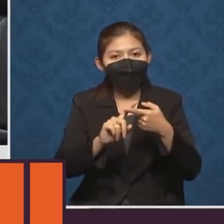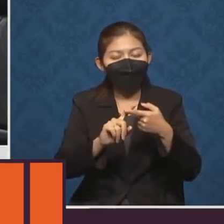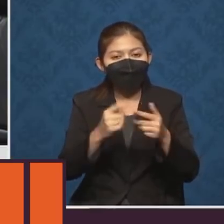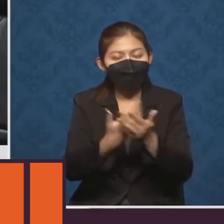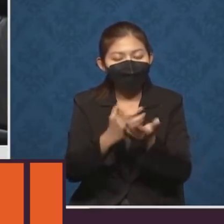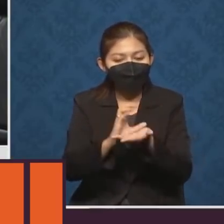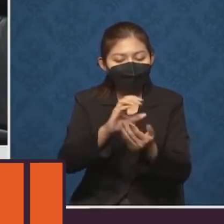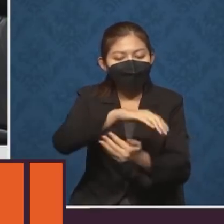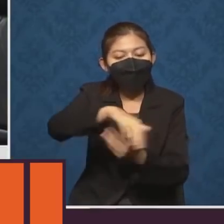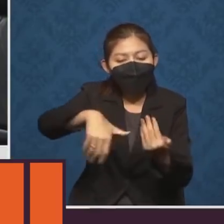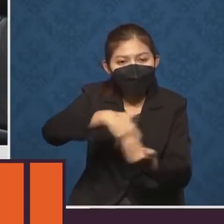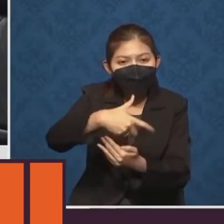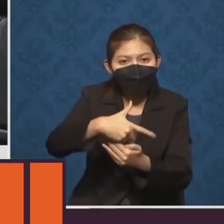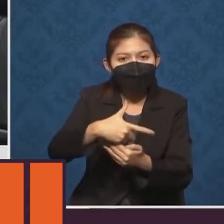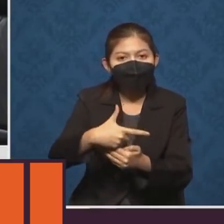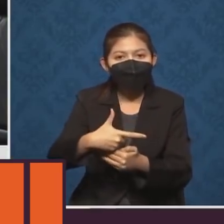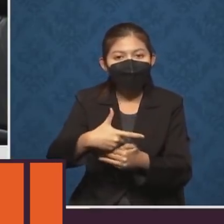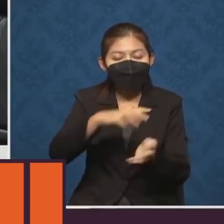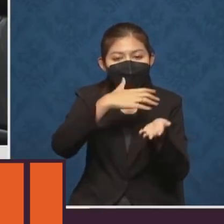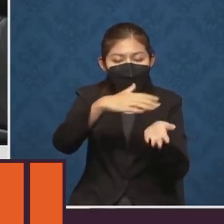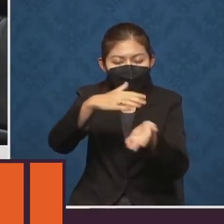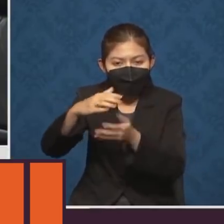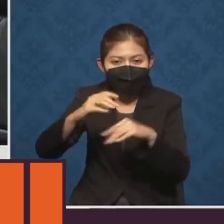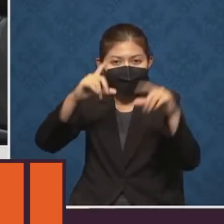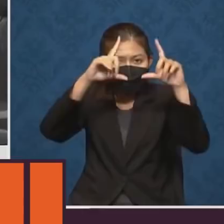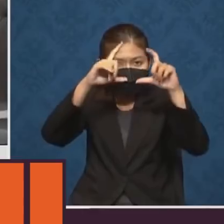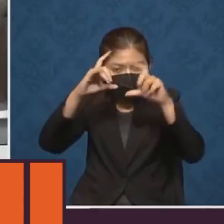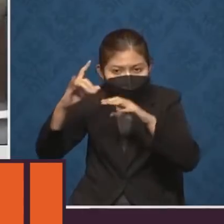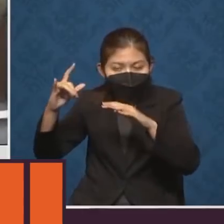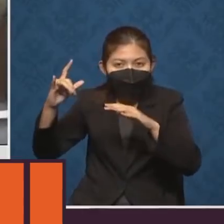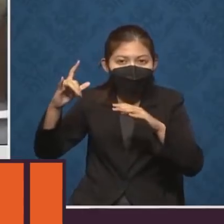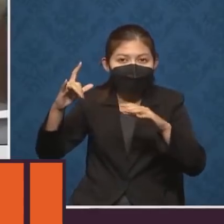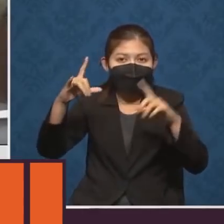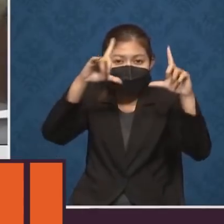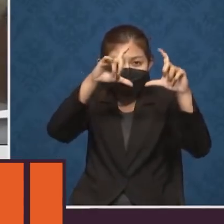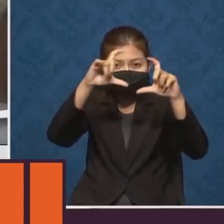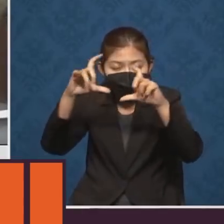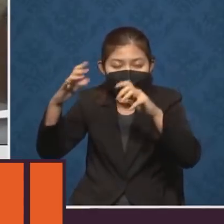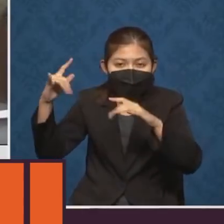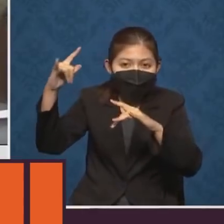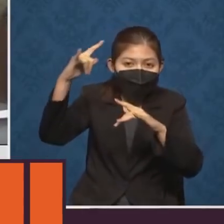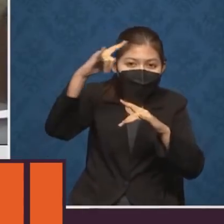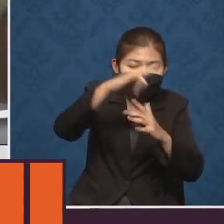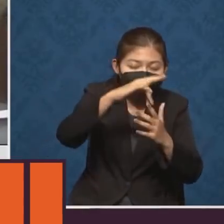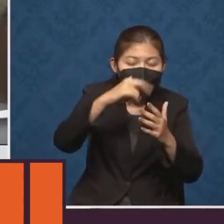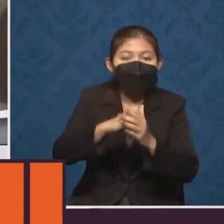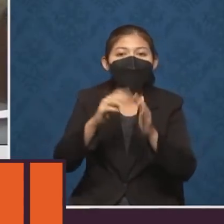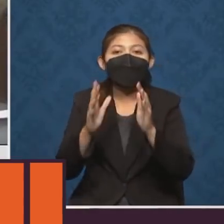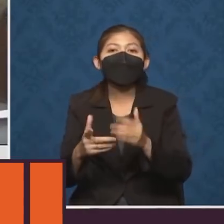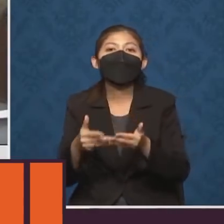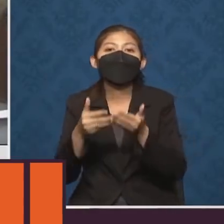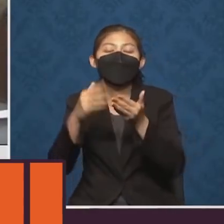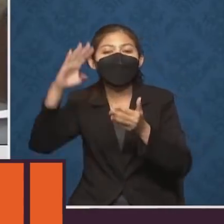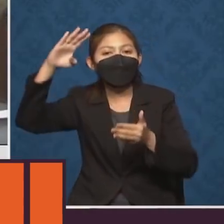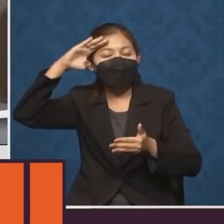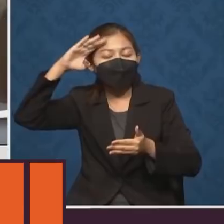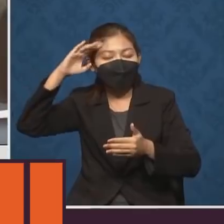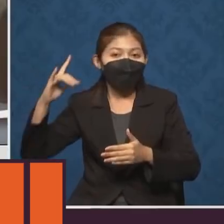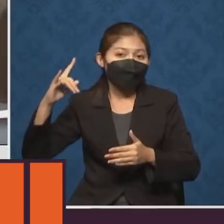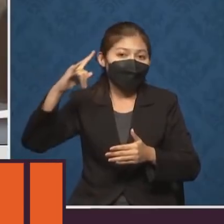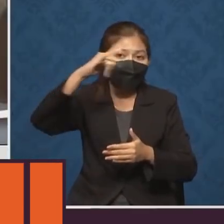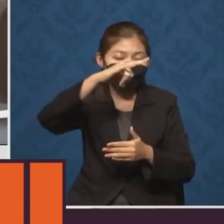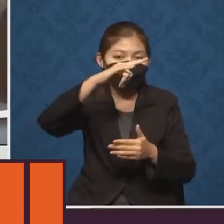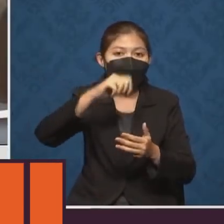ผลิตรูปถ่ายทางอากาศนะครับตอนพรุ่งนี้อยู่ภายใต้ต่อประชาการกองทัพไทยนะครับมีหน้าที่ที่